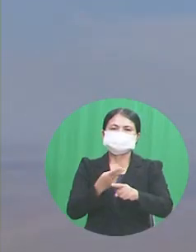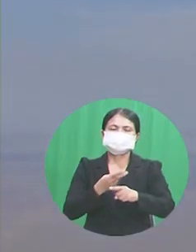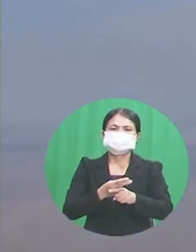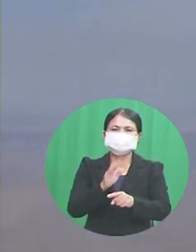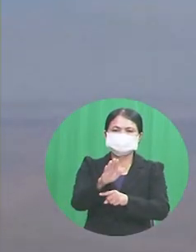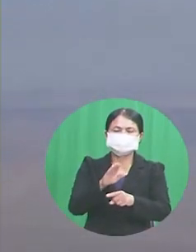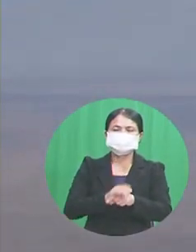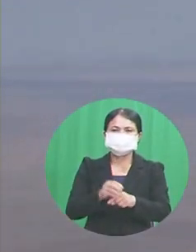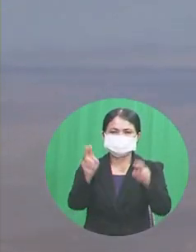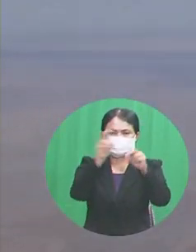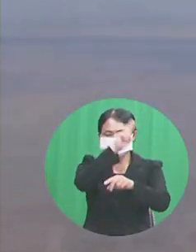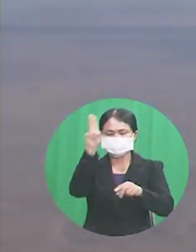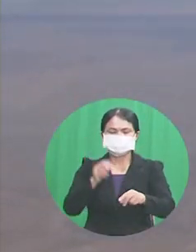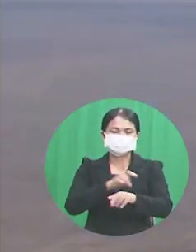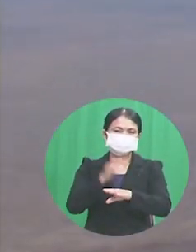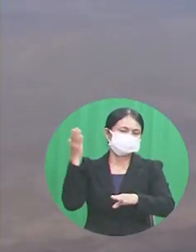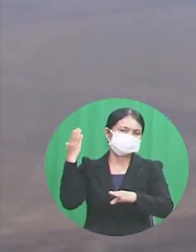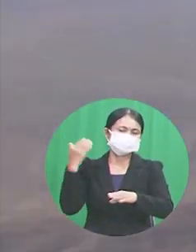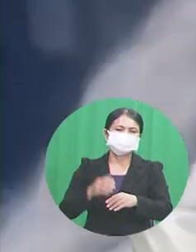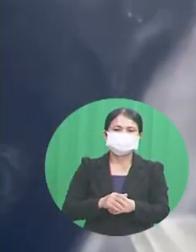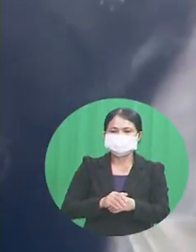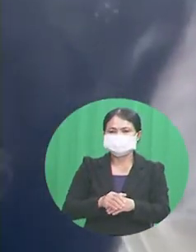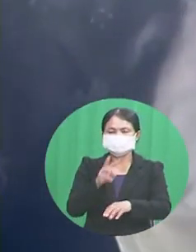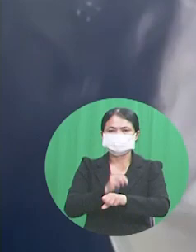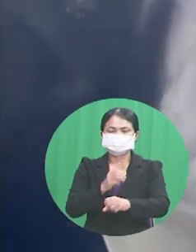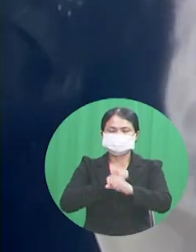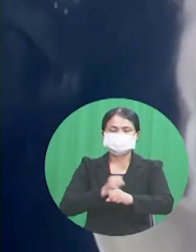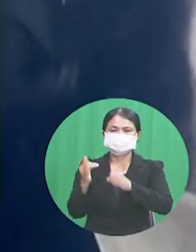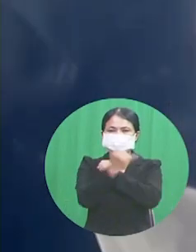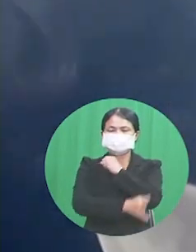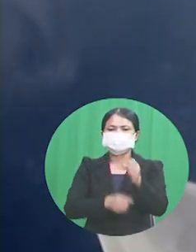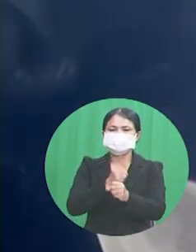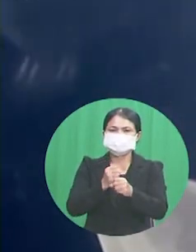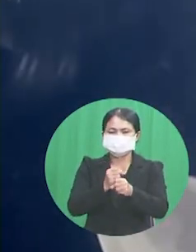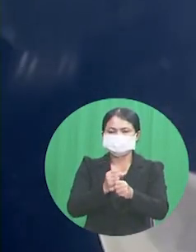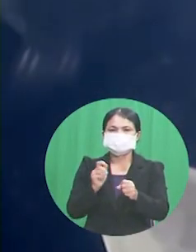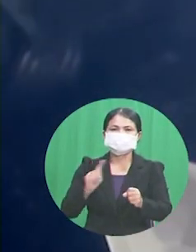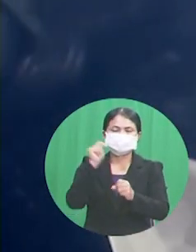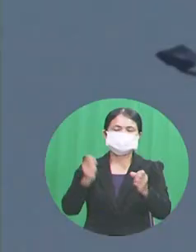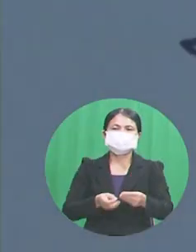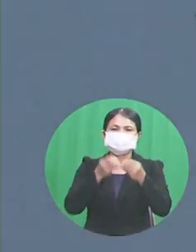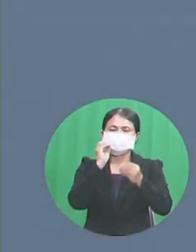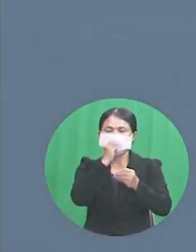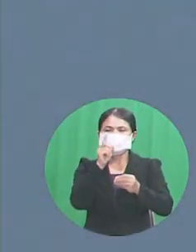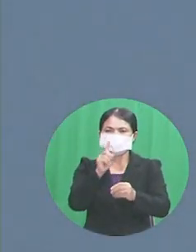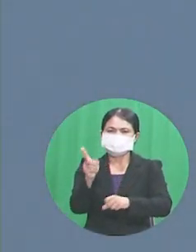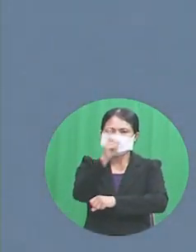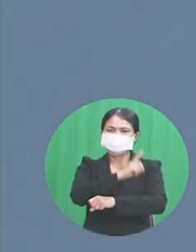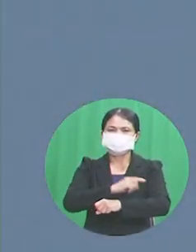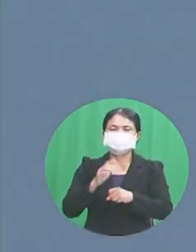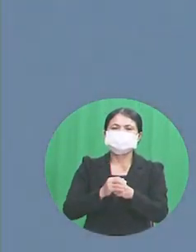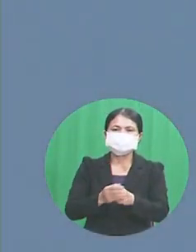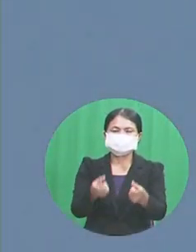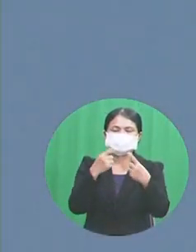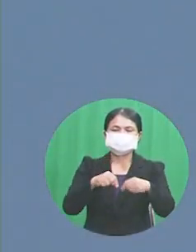របស់កងទ័ពអាកាសនាពេលកន្លងទៅនេះផងដែរក្រសួងការពារប្រទេសបានធ្វើពិធីដាក់កម្រងផ្កានៅមុនមួយថ្ងៃជាមួយនឹង